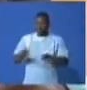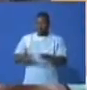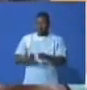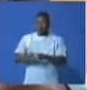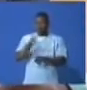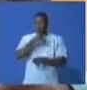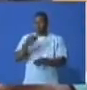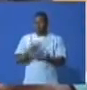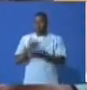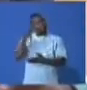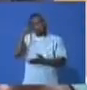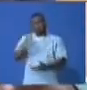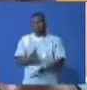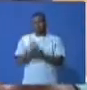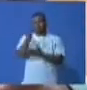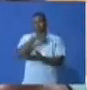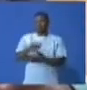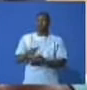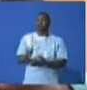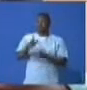différentes universités, publiques comme privées,